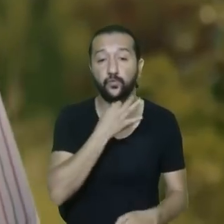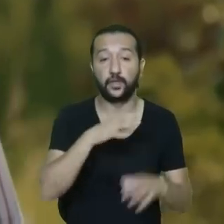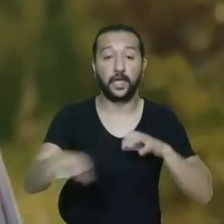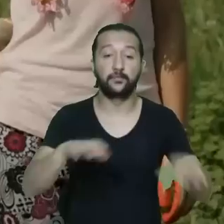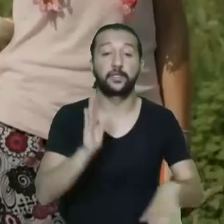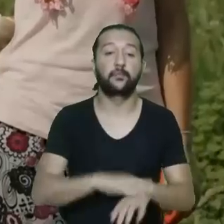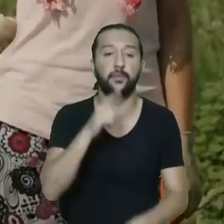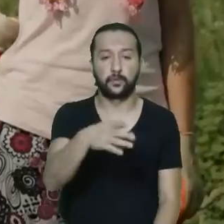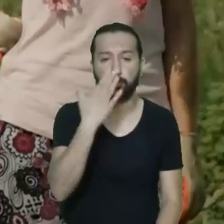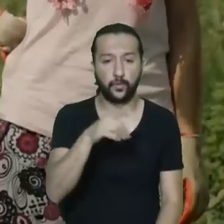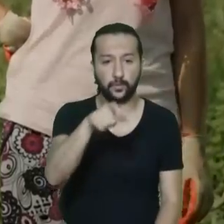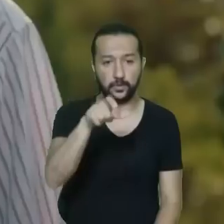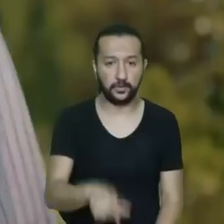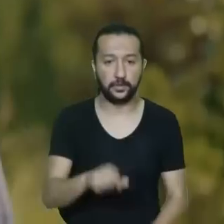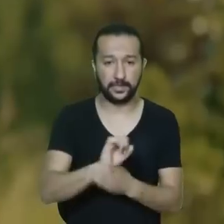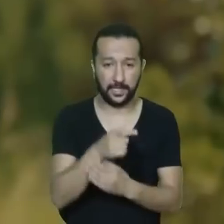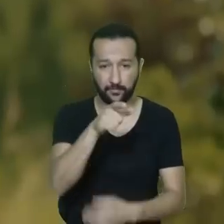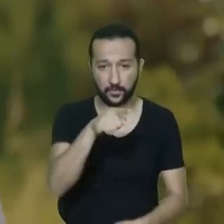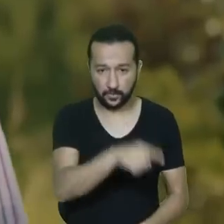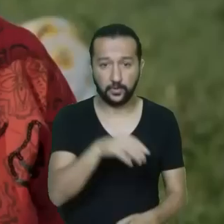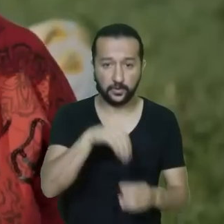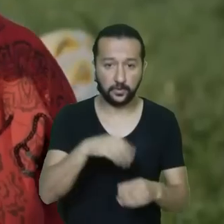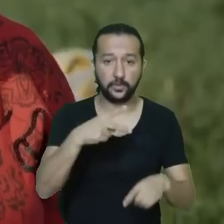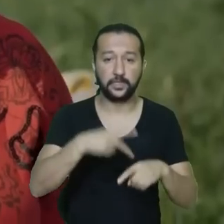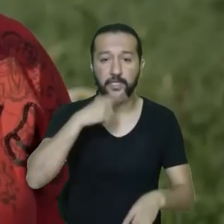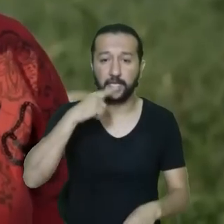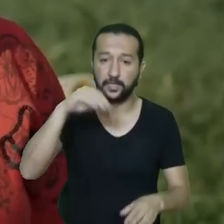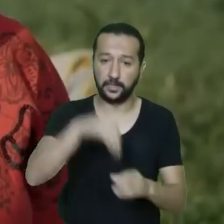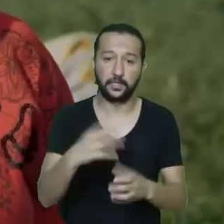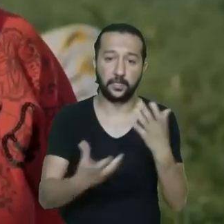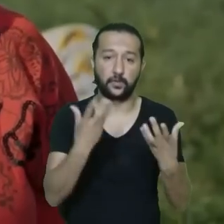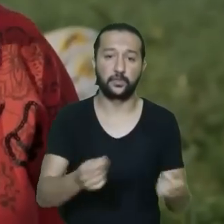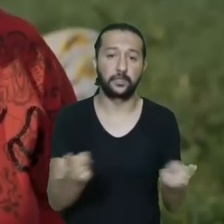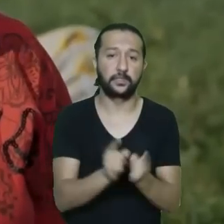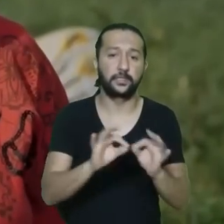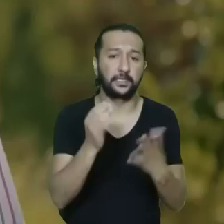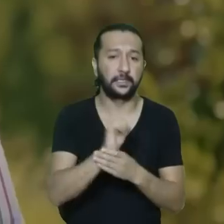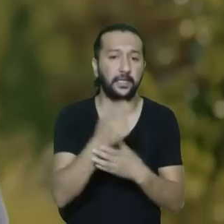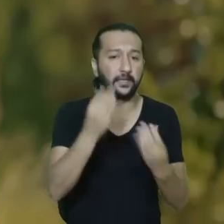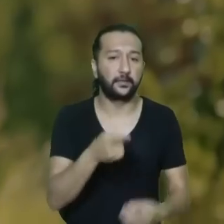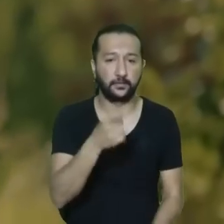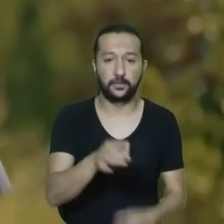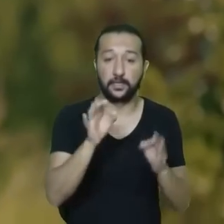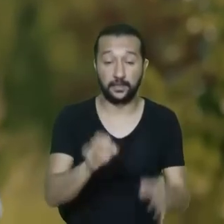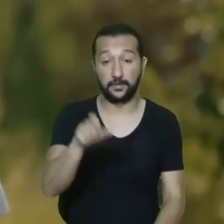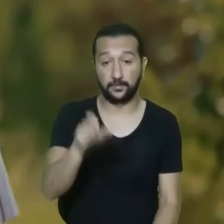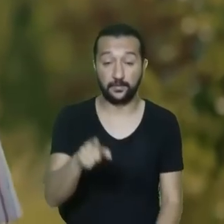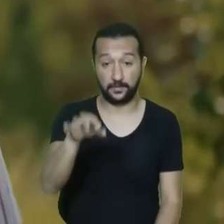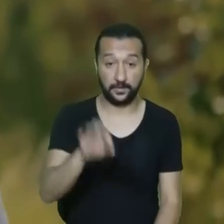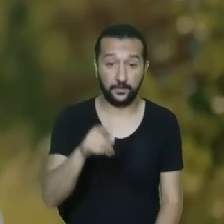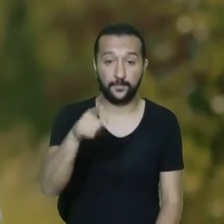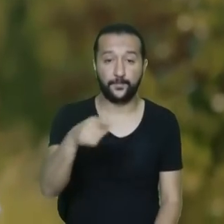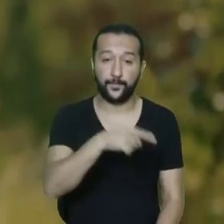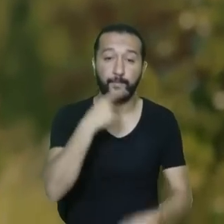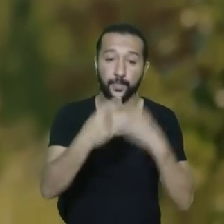ayrımcılık yapmayalım. Yok gari sanatmış. Koyacaksın zeytinyağını, koyacaksın yemekliği, kaynatacaksın olacak. Ne sanatı? Ha. Şimdi